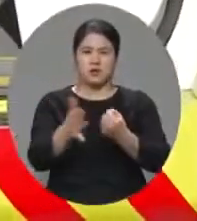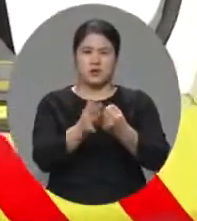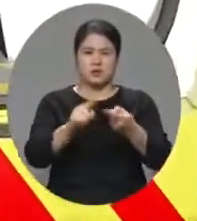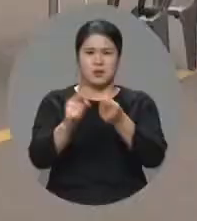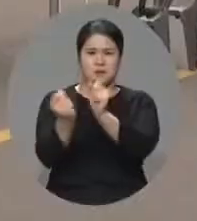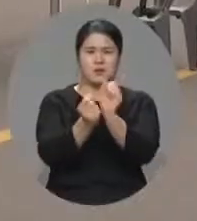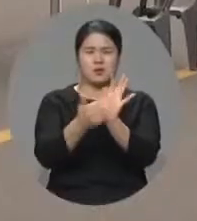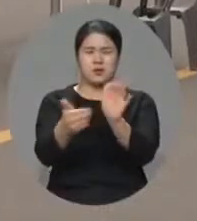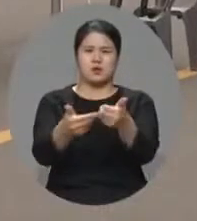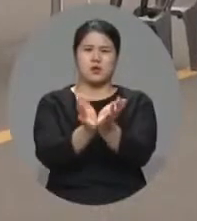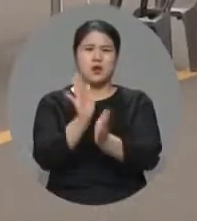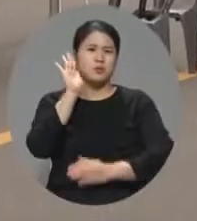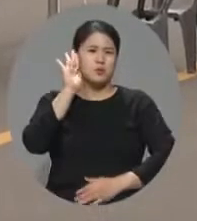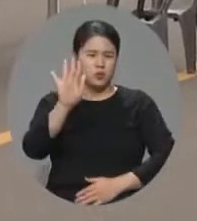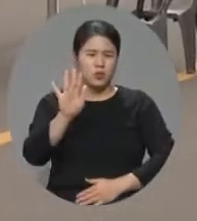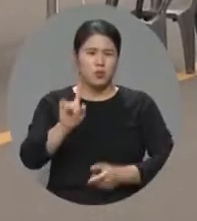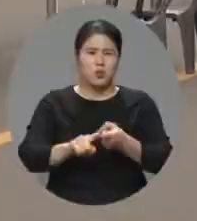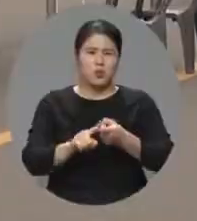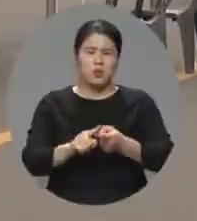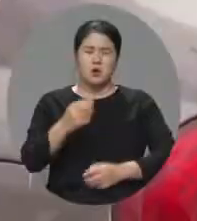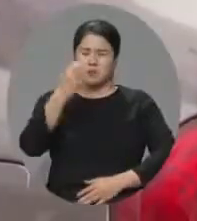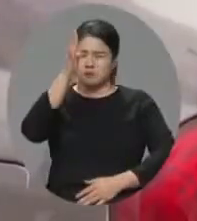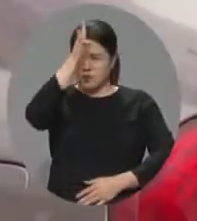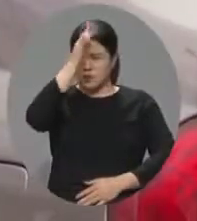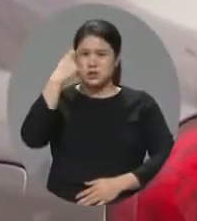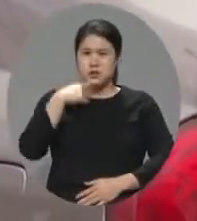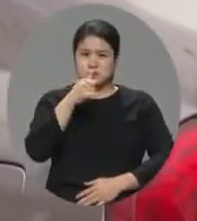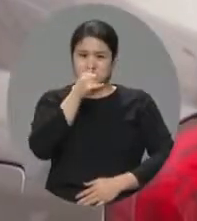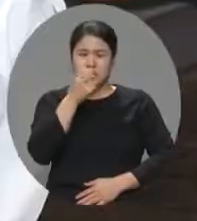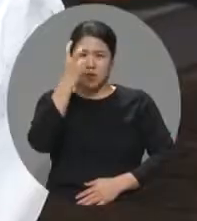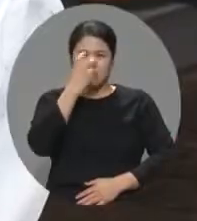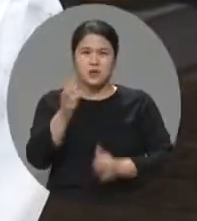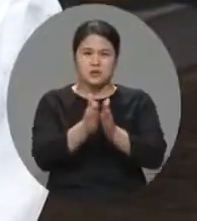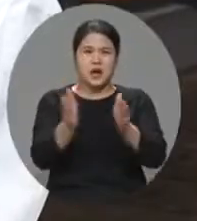방역당국은 앞으로는 약간의 증상만 나타나도 검사를 받는 등